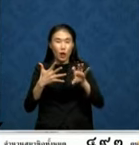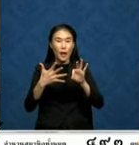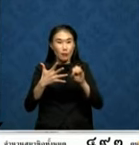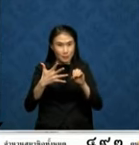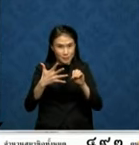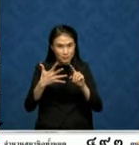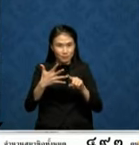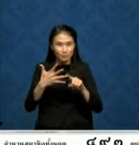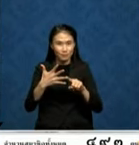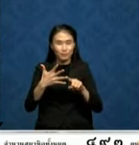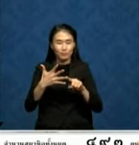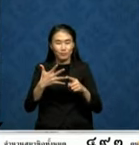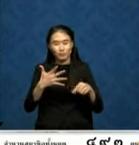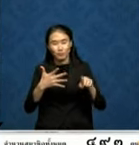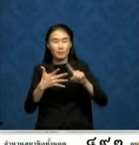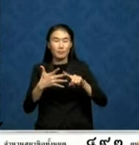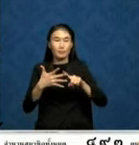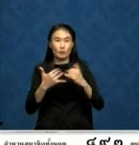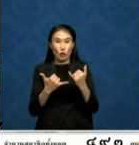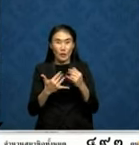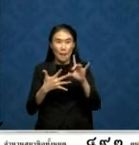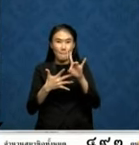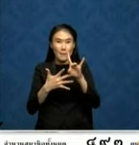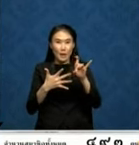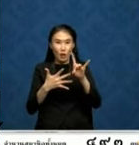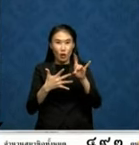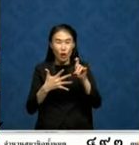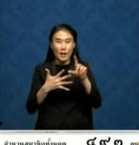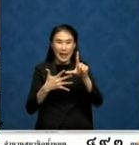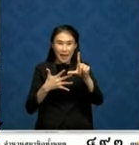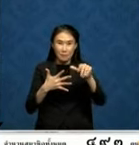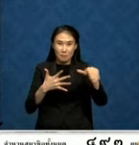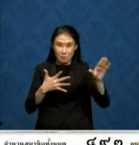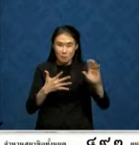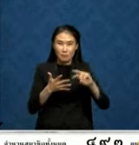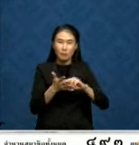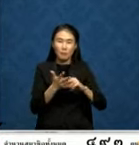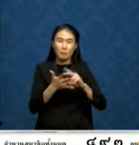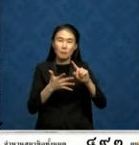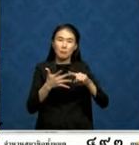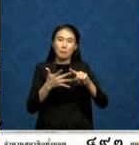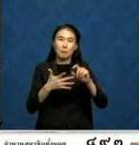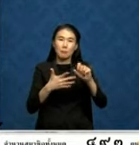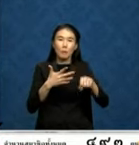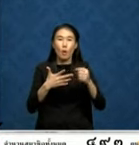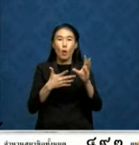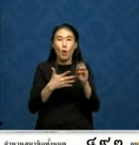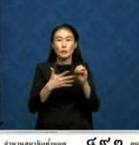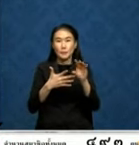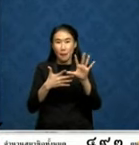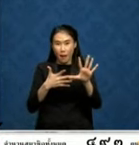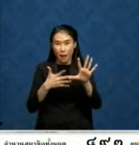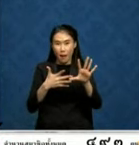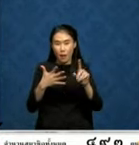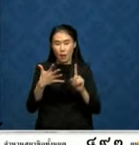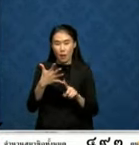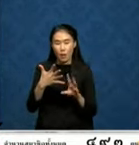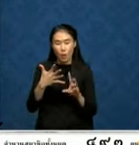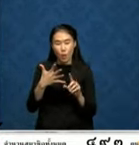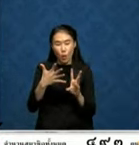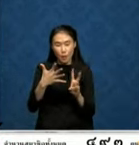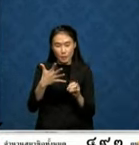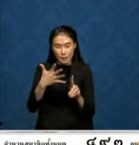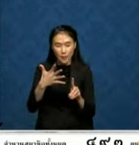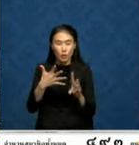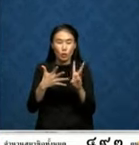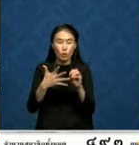ทในปี2561จนล่าสุด800ล้านบาทนะครับในปี2565นะครับมีผู้ที่เข้าเสน